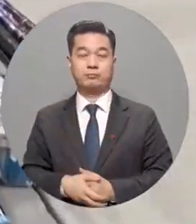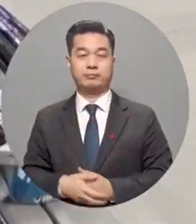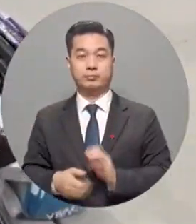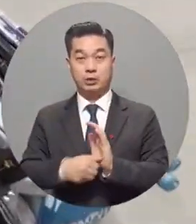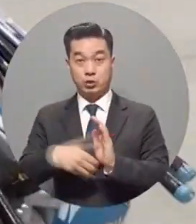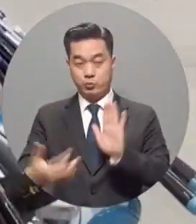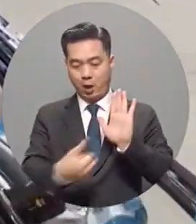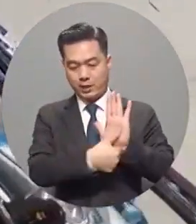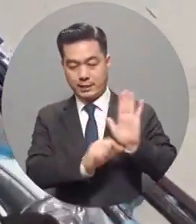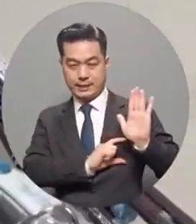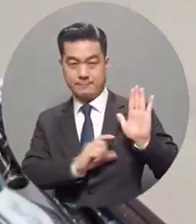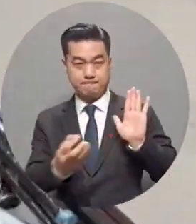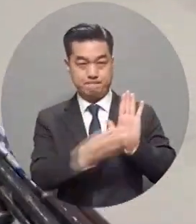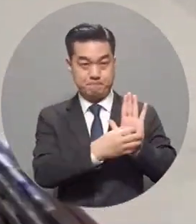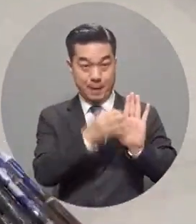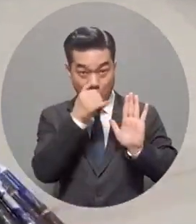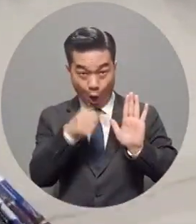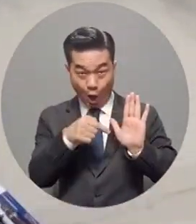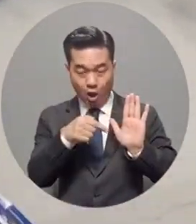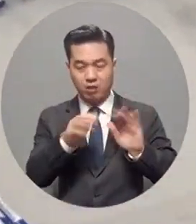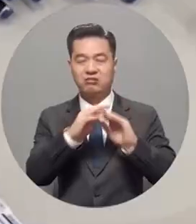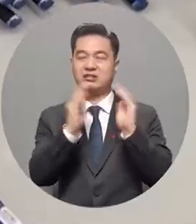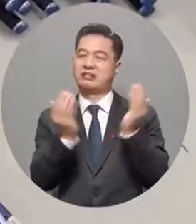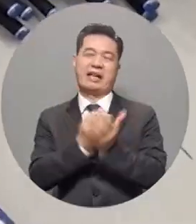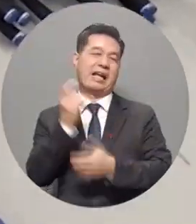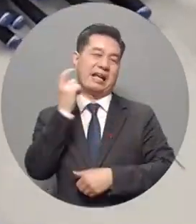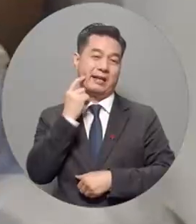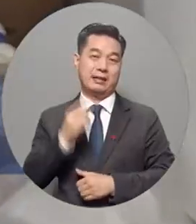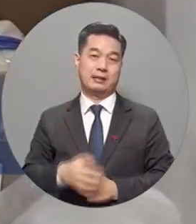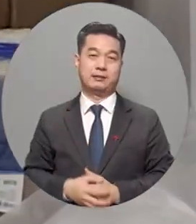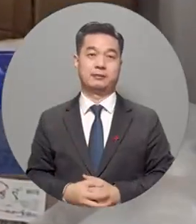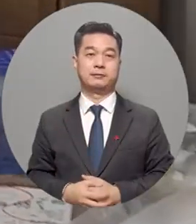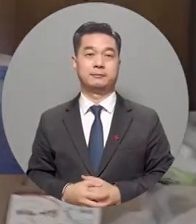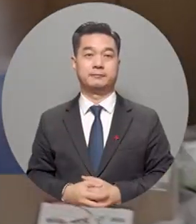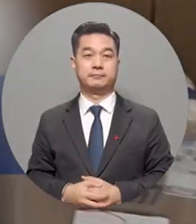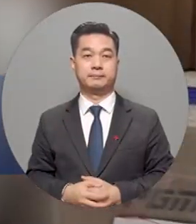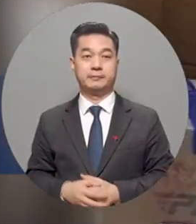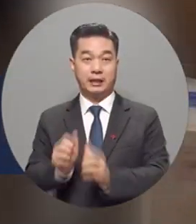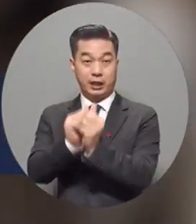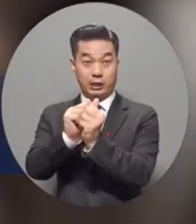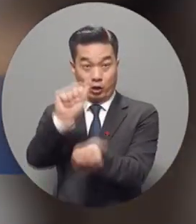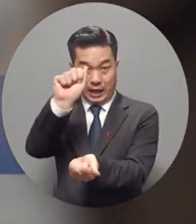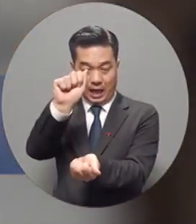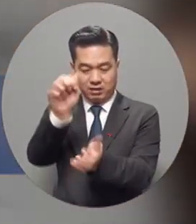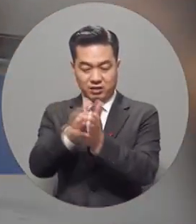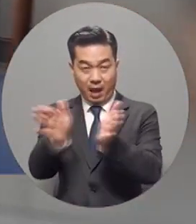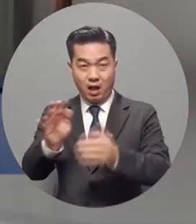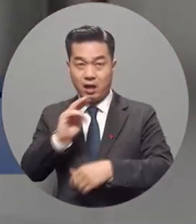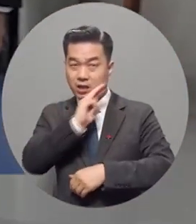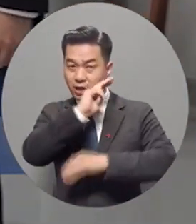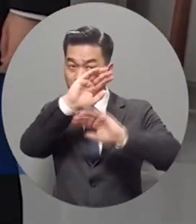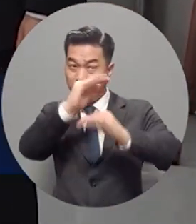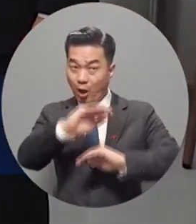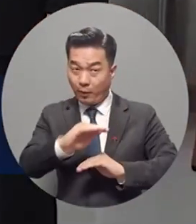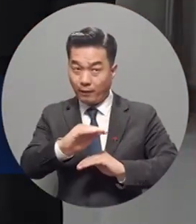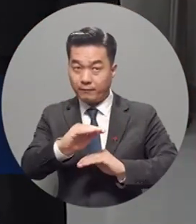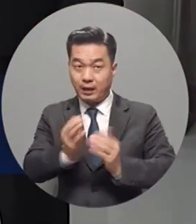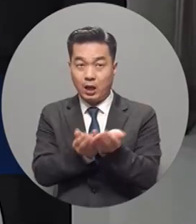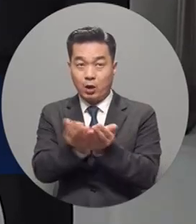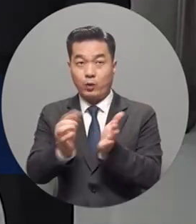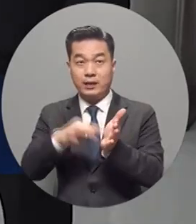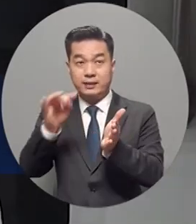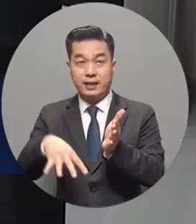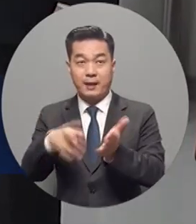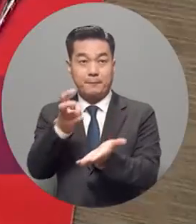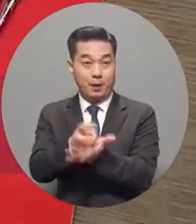선명하지만 모두 위조된 골프 채입니다 중영 집행하겠습니다 혐의 부분은 관세법 위반 부분하고